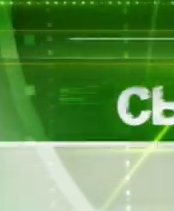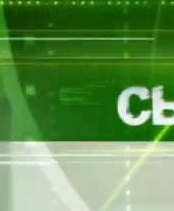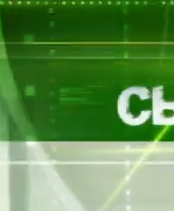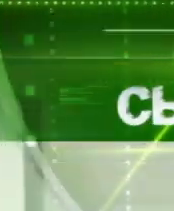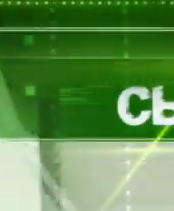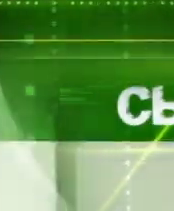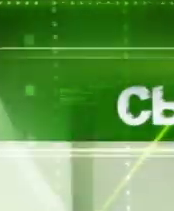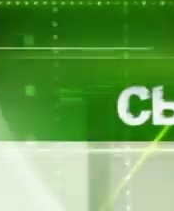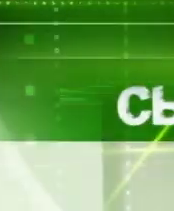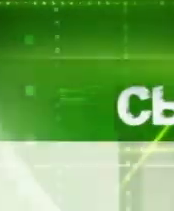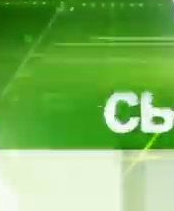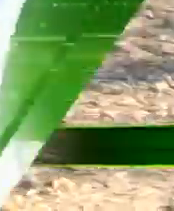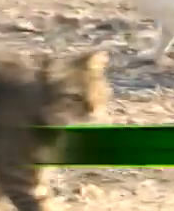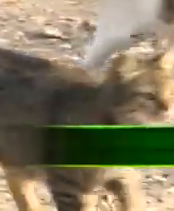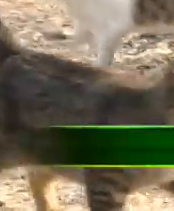Музика